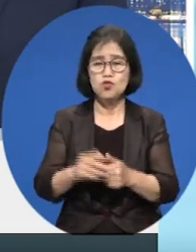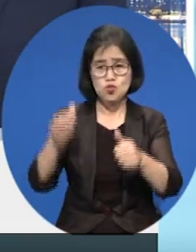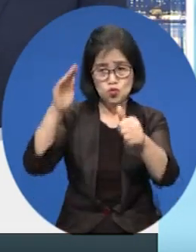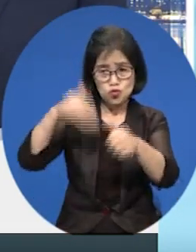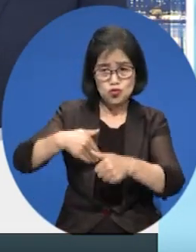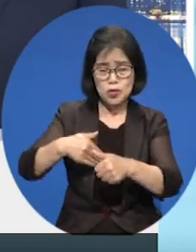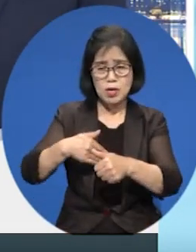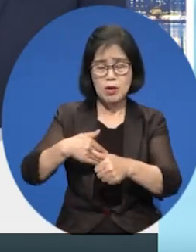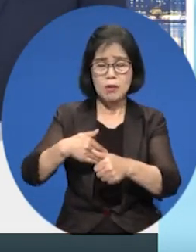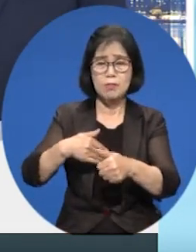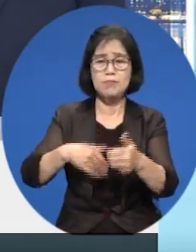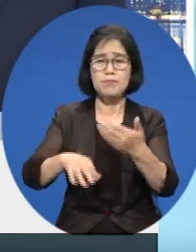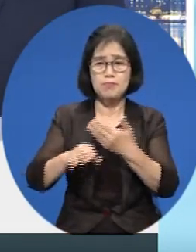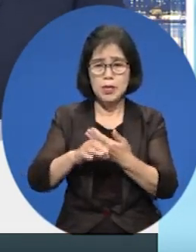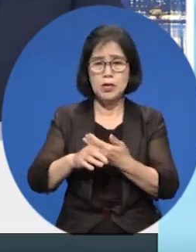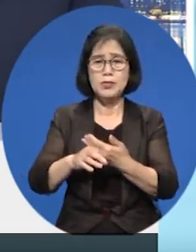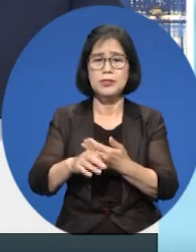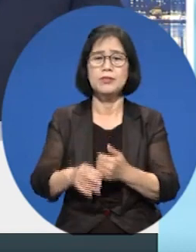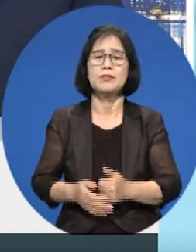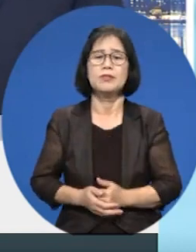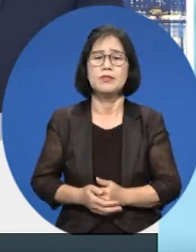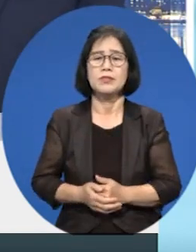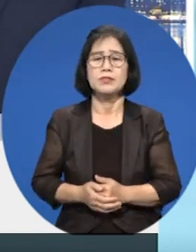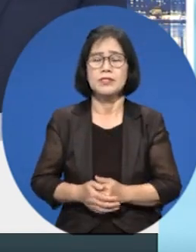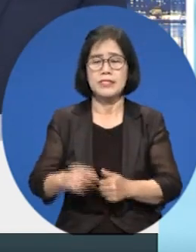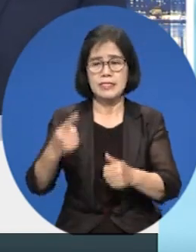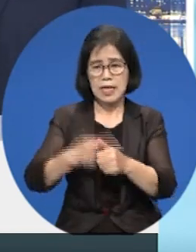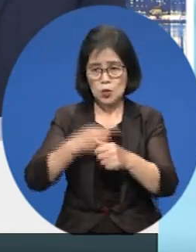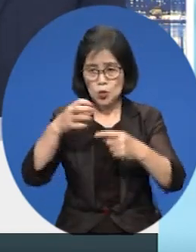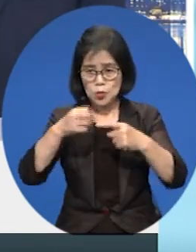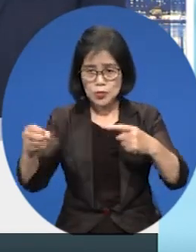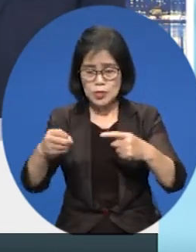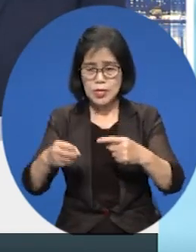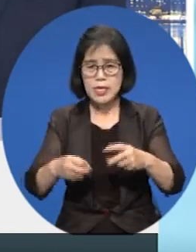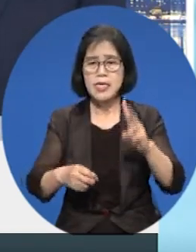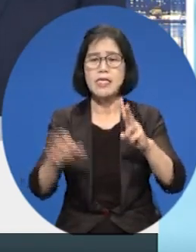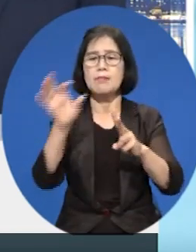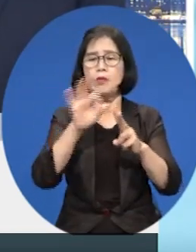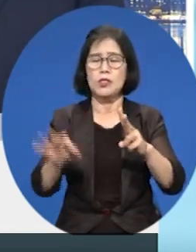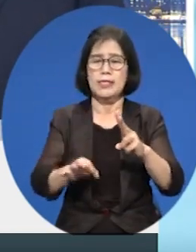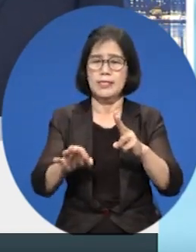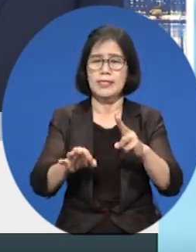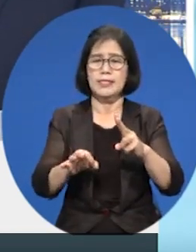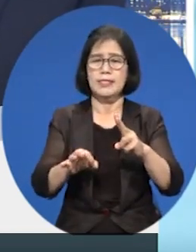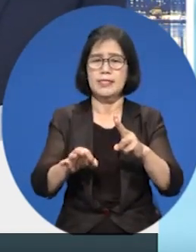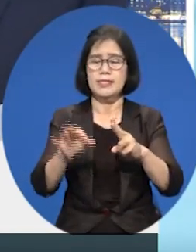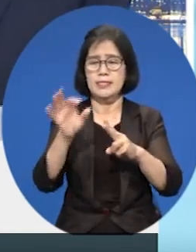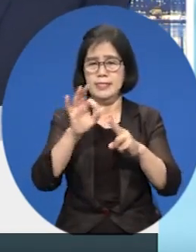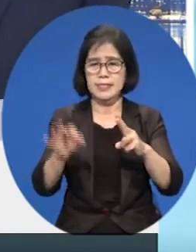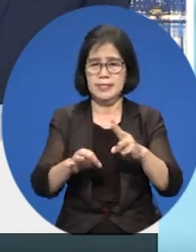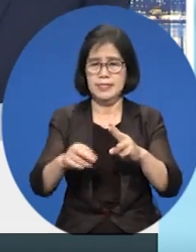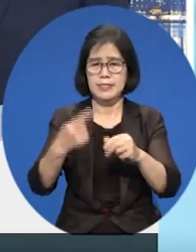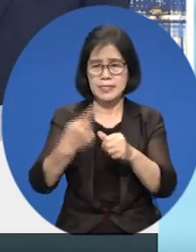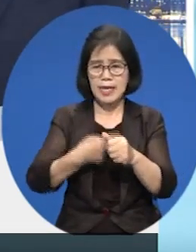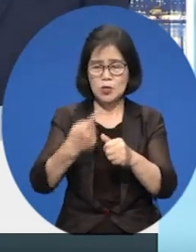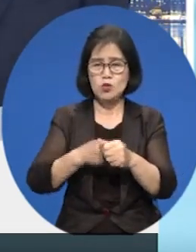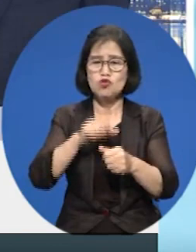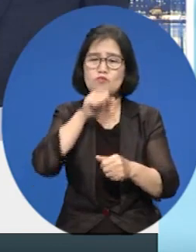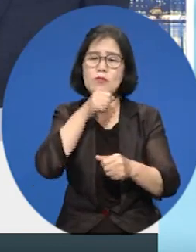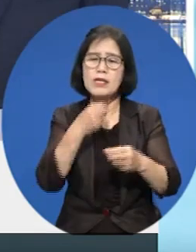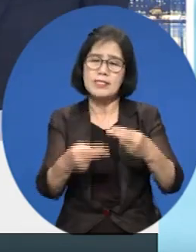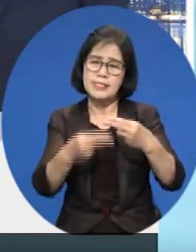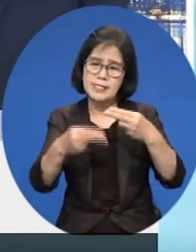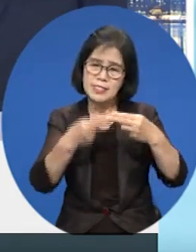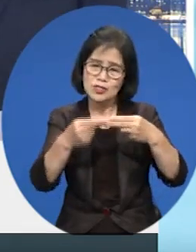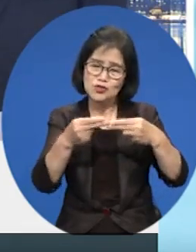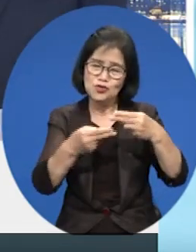대해서 사용하게 되면 그때 자동 결제 시에 결제 요금의 2% 를 그 자동으로 마이 리즈 로 정립하게